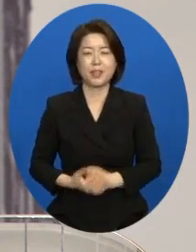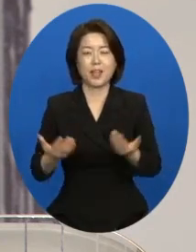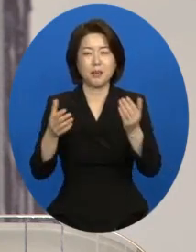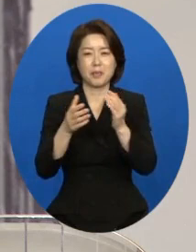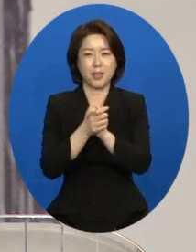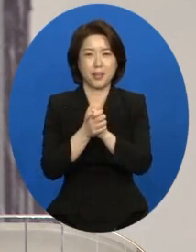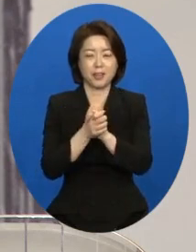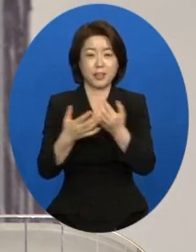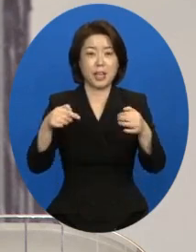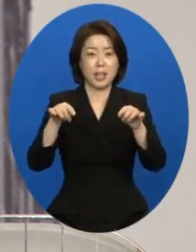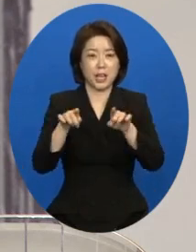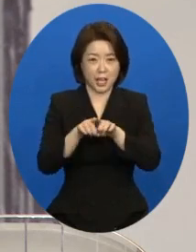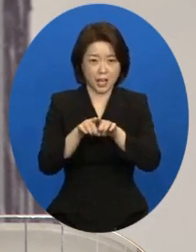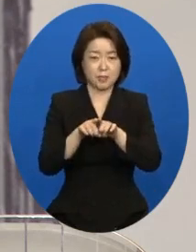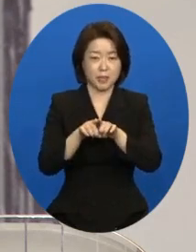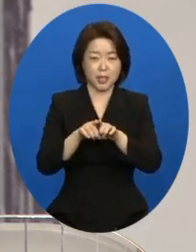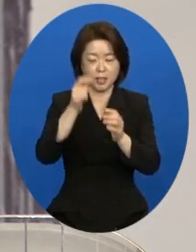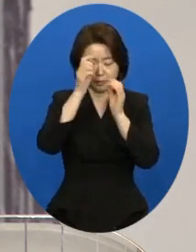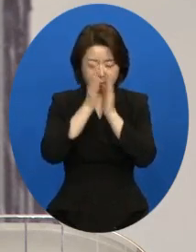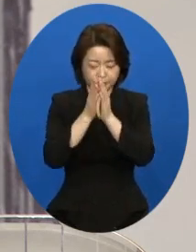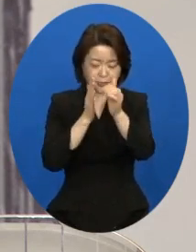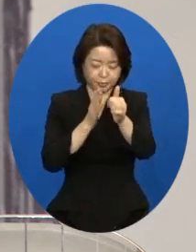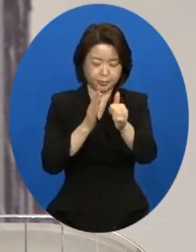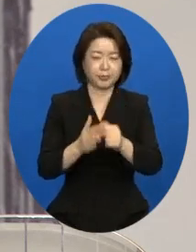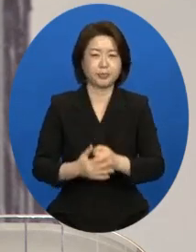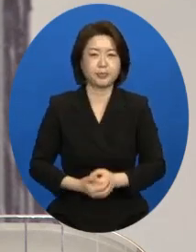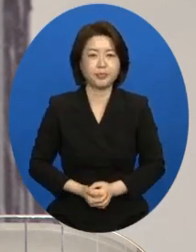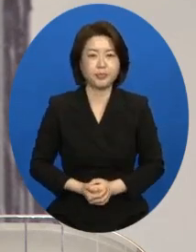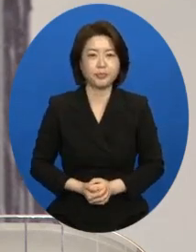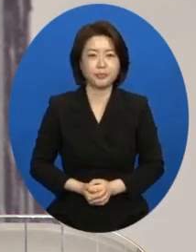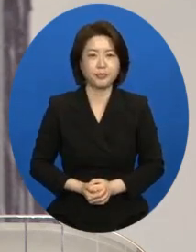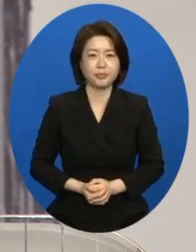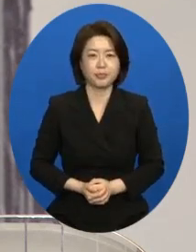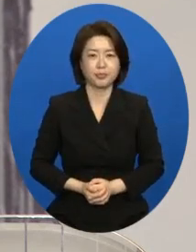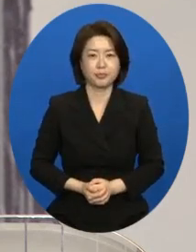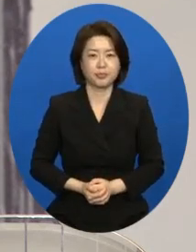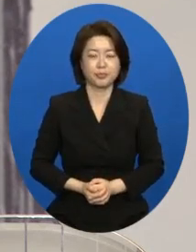아멘. 우리 함께 기도하겠습니다.